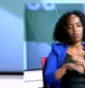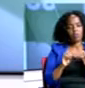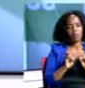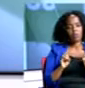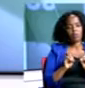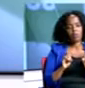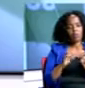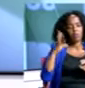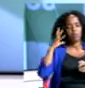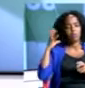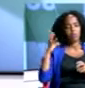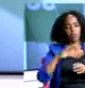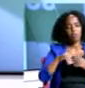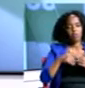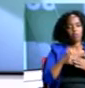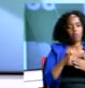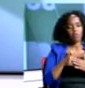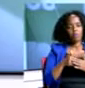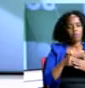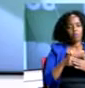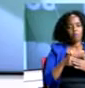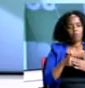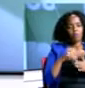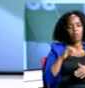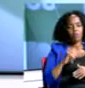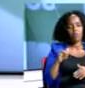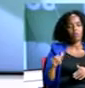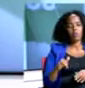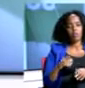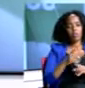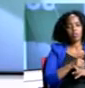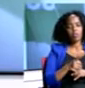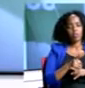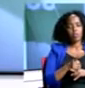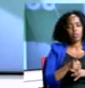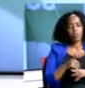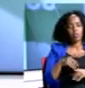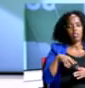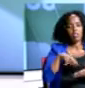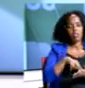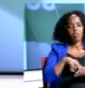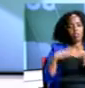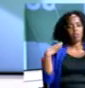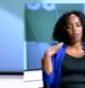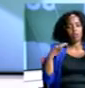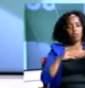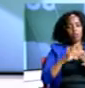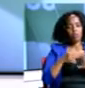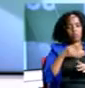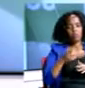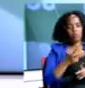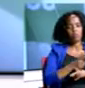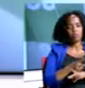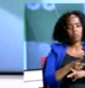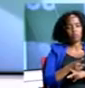wan tuan, laga unda use cincun dan dong kau, wanuma kallat abend faya dunia, kos notis akka bihana kanur